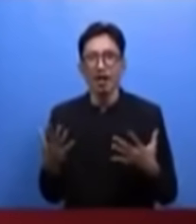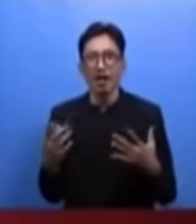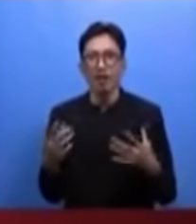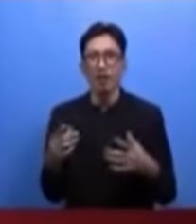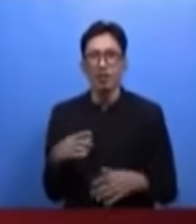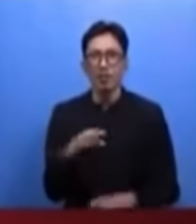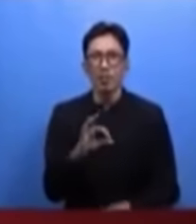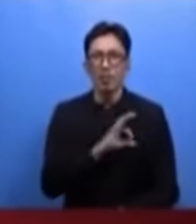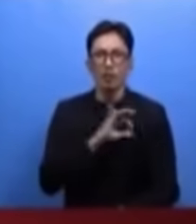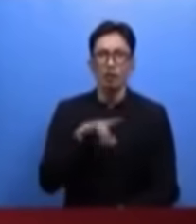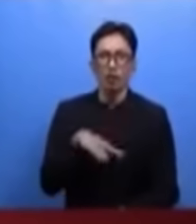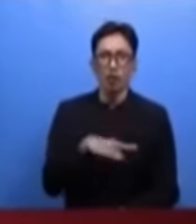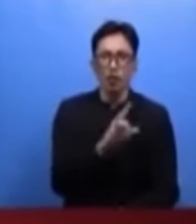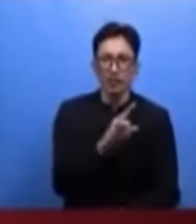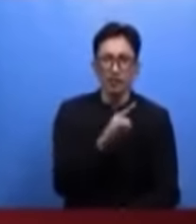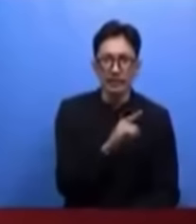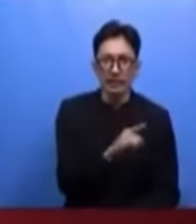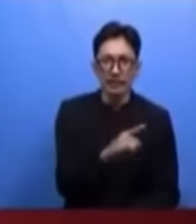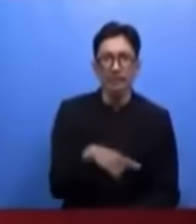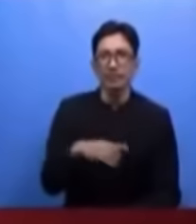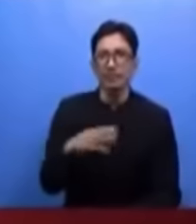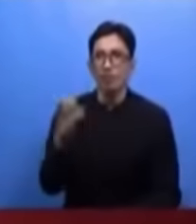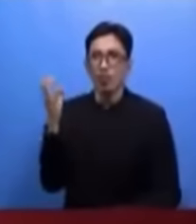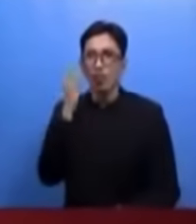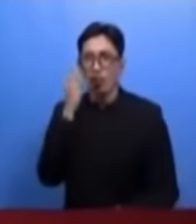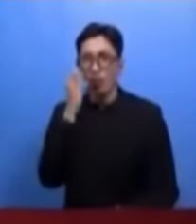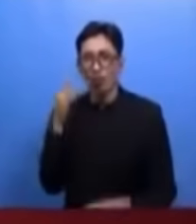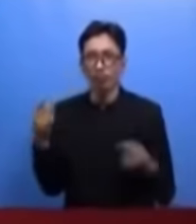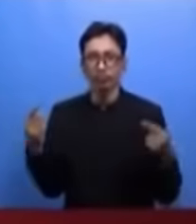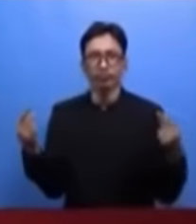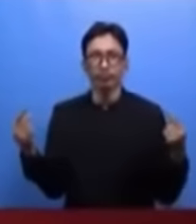hubungan secara struktural